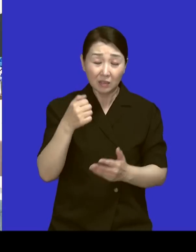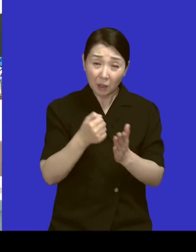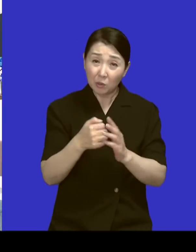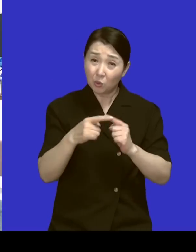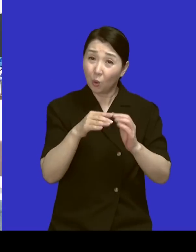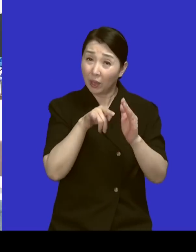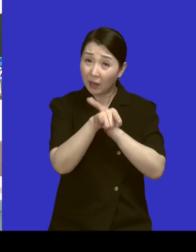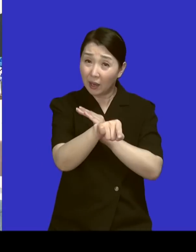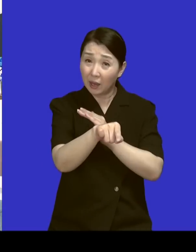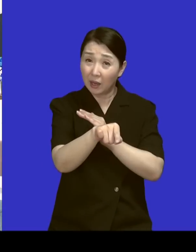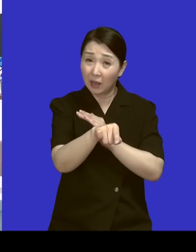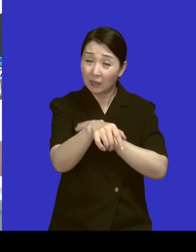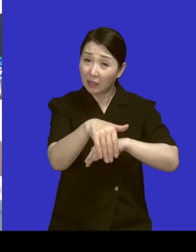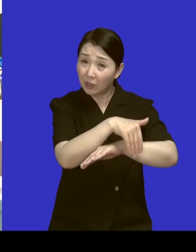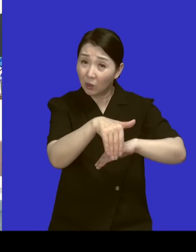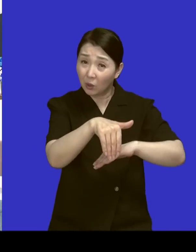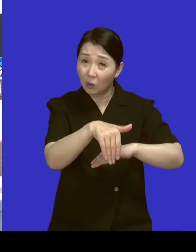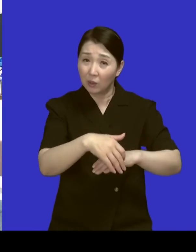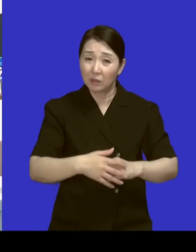되신 건가요?